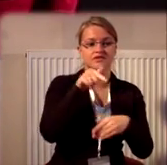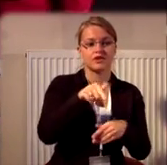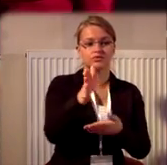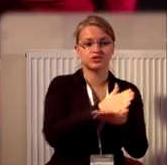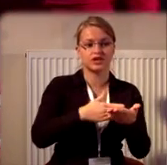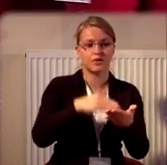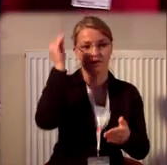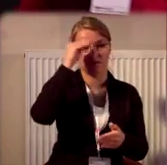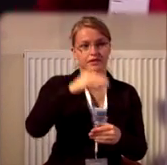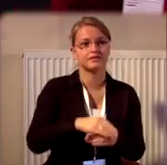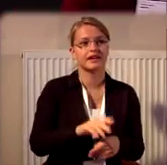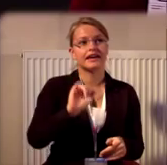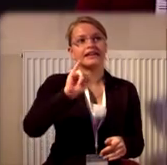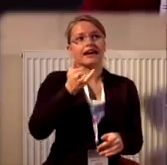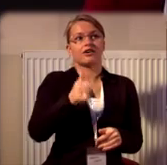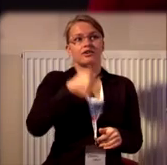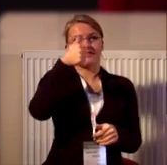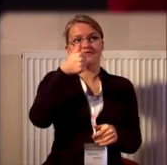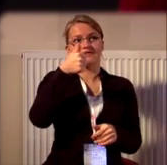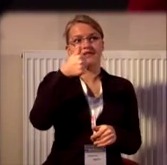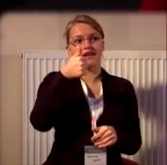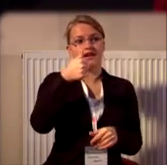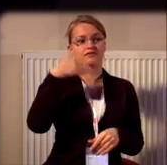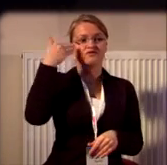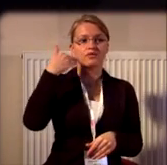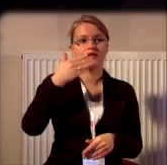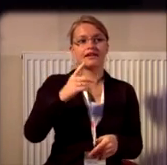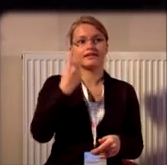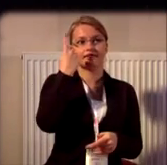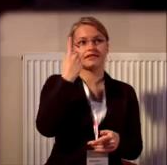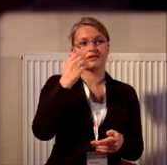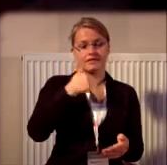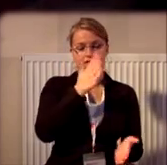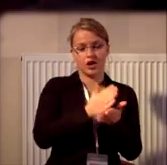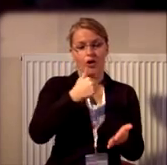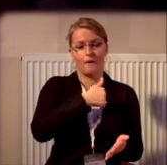chyba jako jedyne prelegentki typowe nauczycielki. Proszę Państwa,